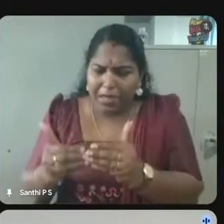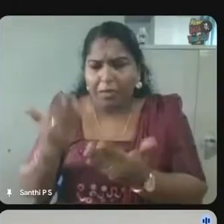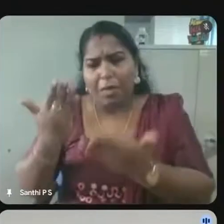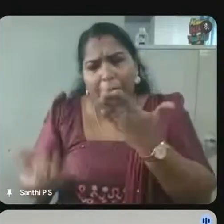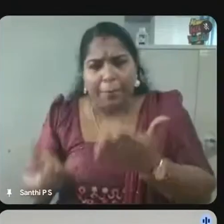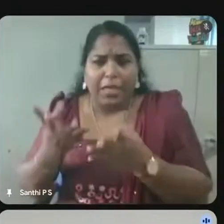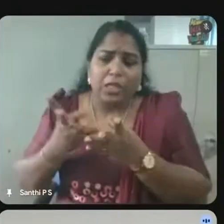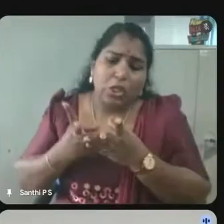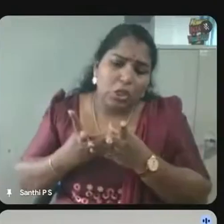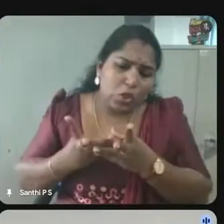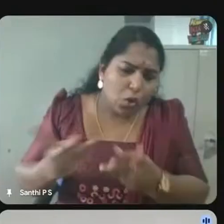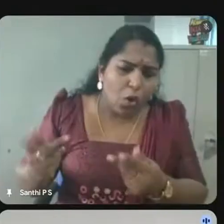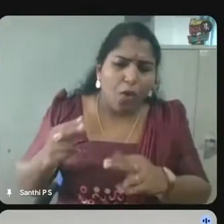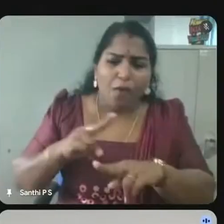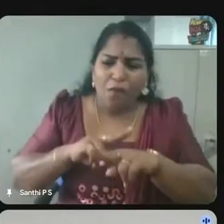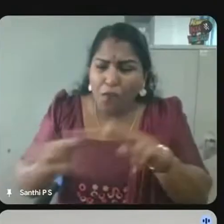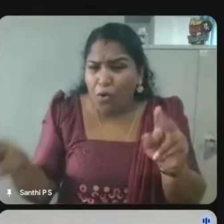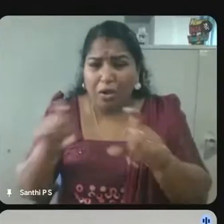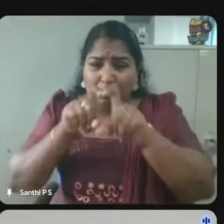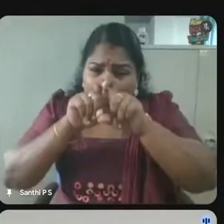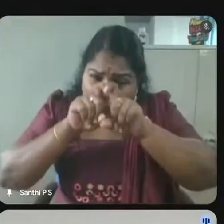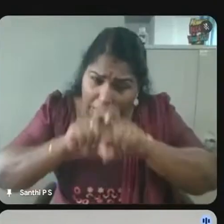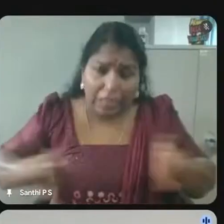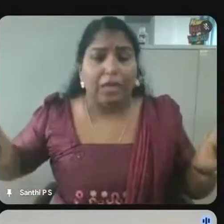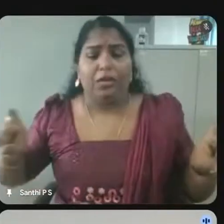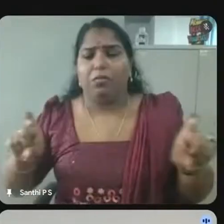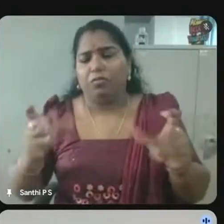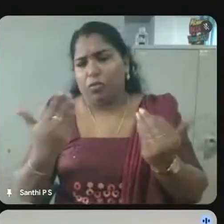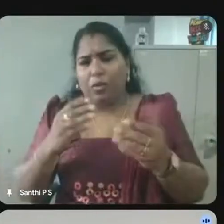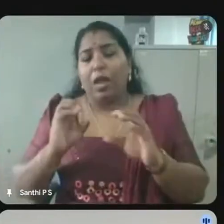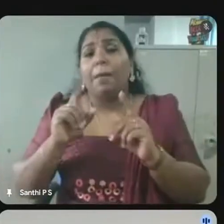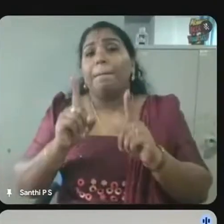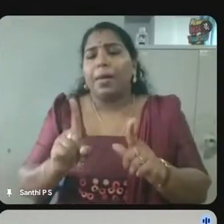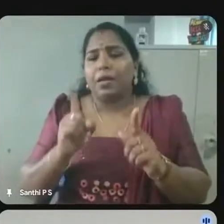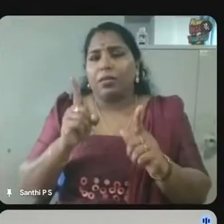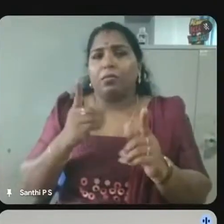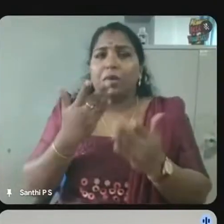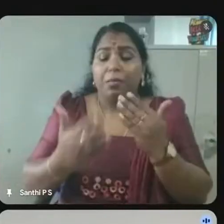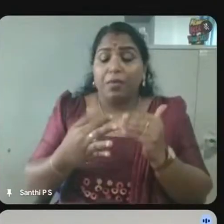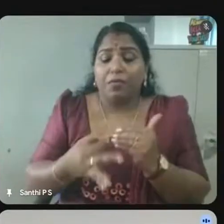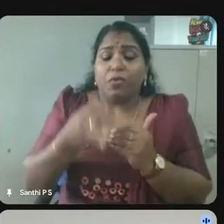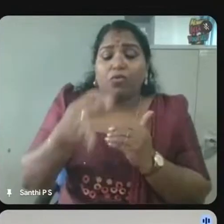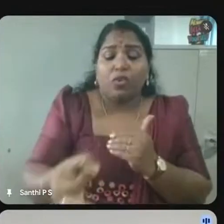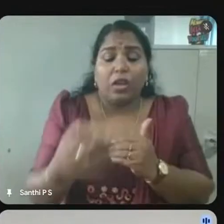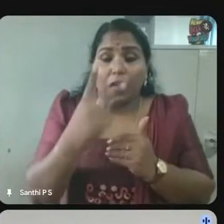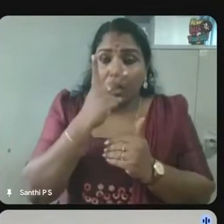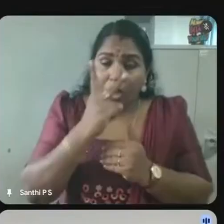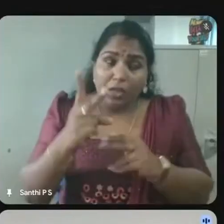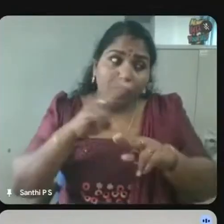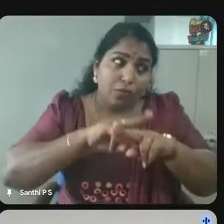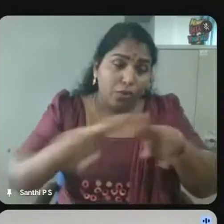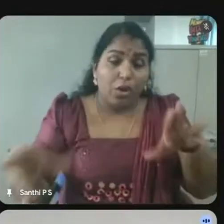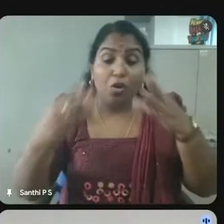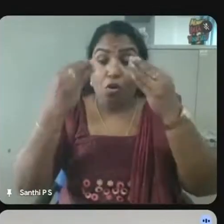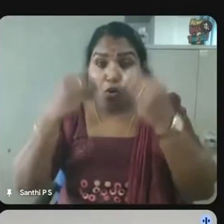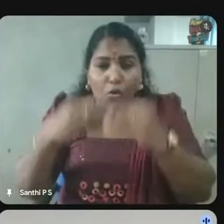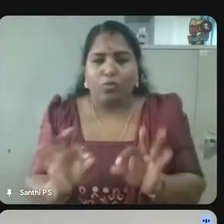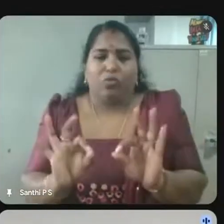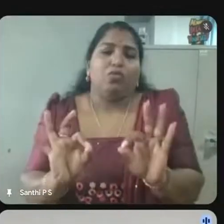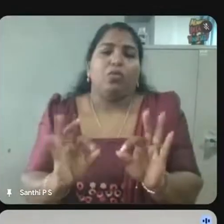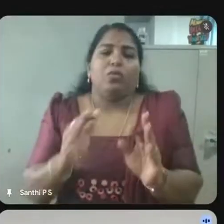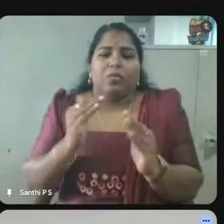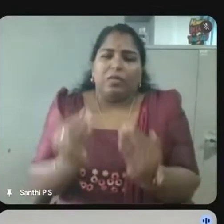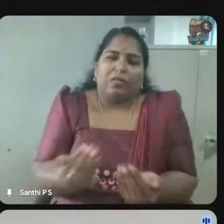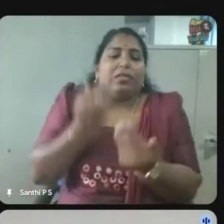നഷ്ടപ്പെട്ട കാഴ്ച തിരിച്ചു കിട്ടാൻ നമുക്ക് പറ്റില്ല. പക്ഷെ അത് കൂടുതൽ വേഴ്സൺ ചെയ്യാതിരിക്കാൻ, കൂടുതലായിട്ട് കാഴ്ച നഷ്ടപ്പെടാതിരിക്കാനേ നമുക്ക് അവിടെ